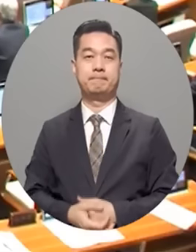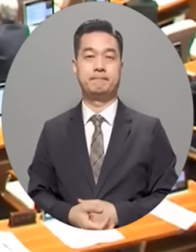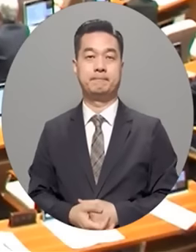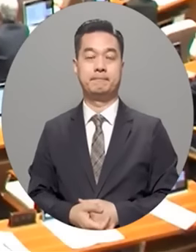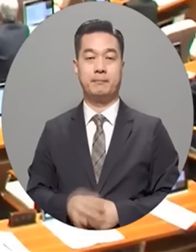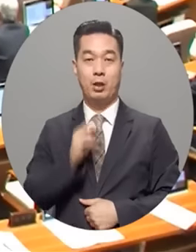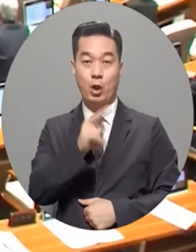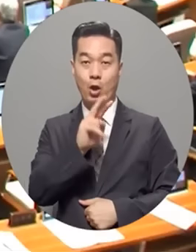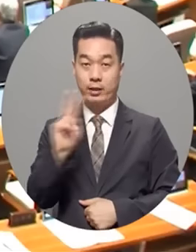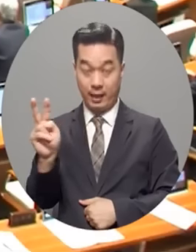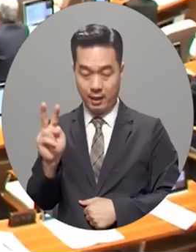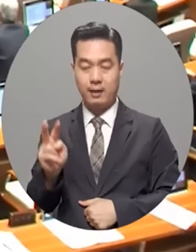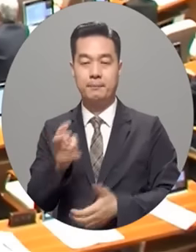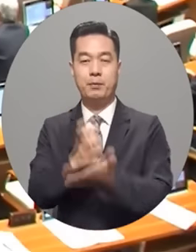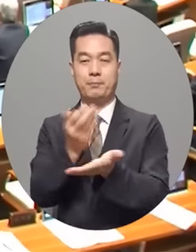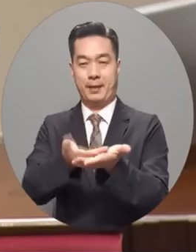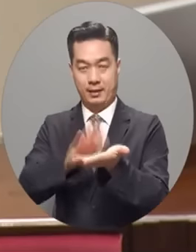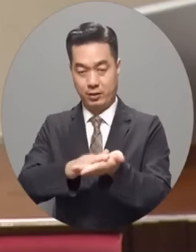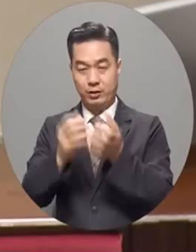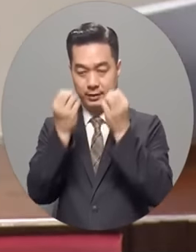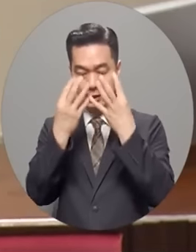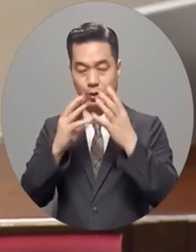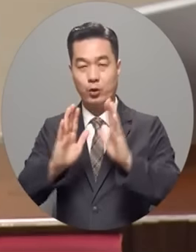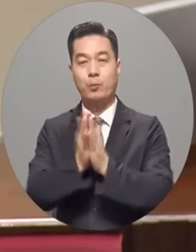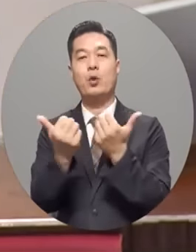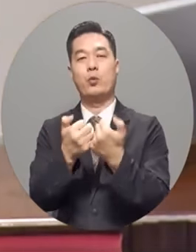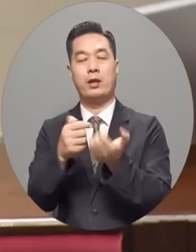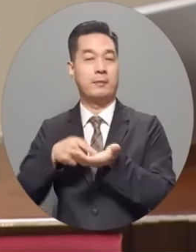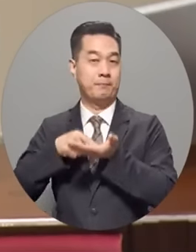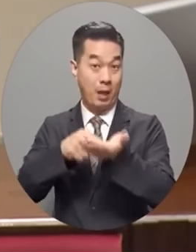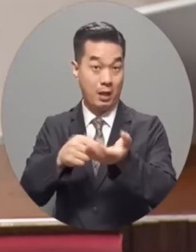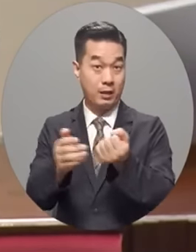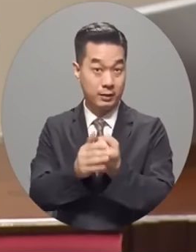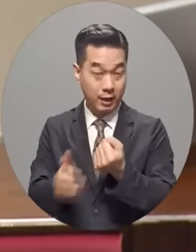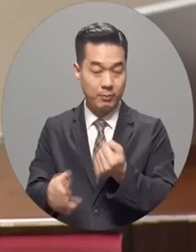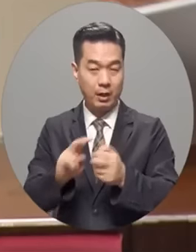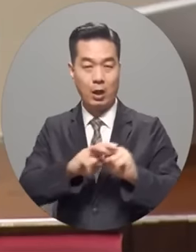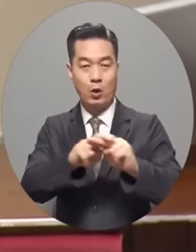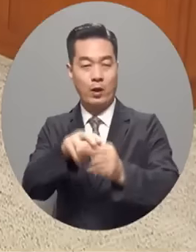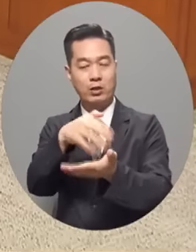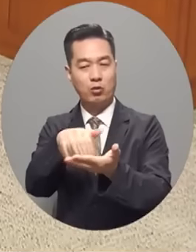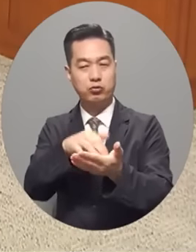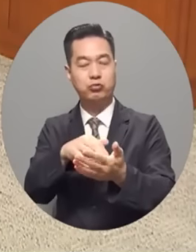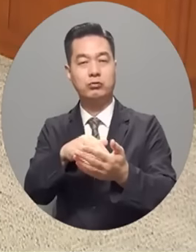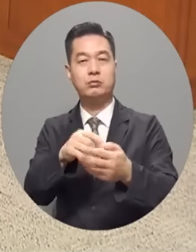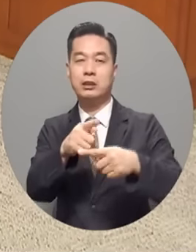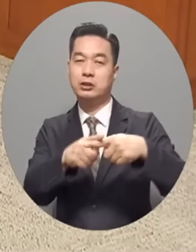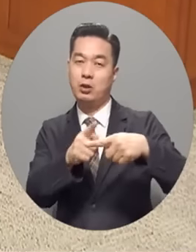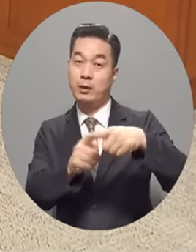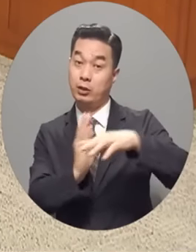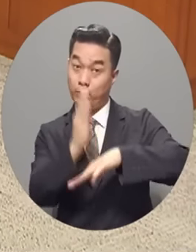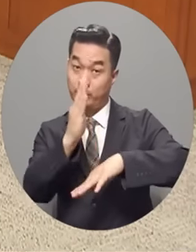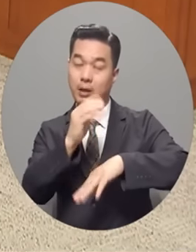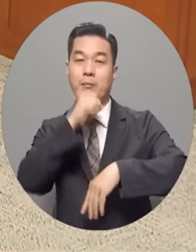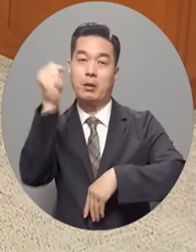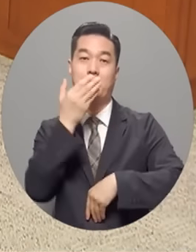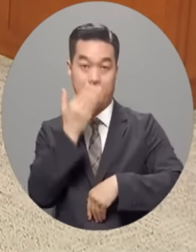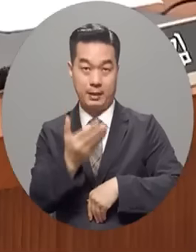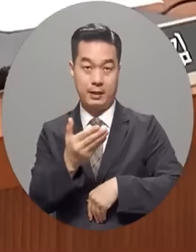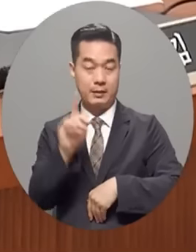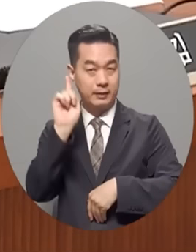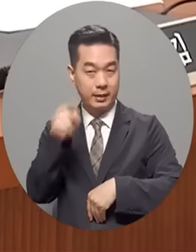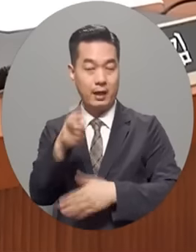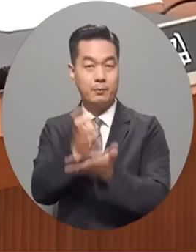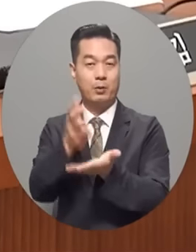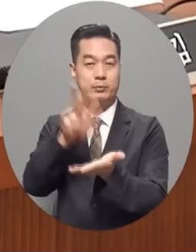여야가 법안을 개정해 새로 본회의에 올리는 만큼 재석 의원의 과반이 넘으면 가결됩니다. 여야는 내일